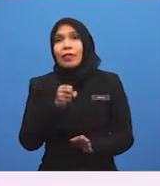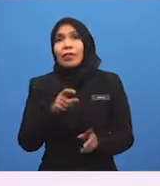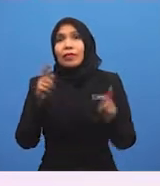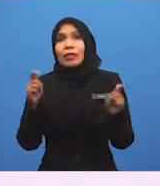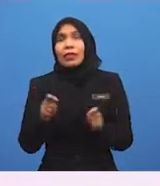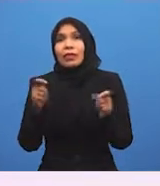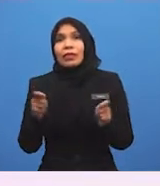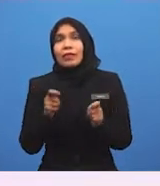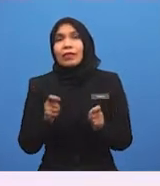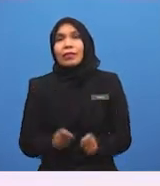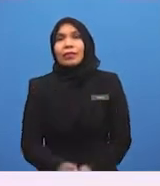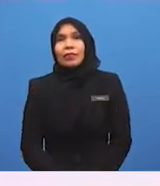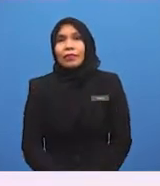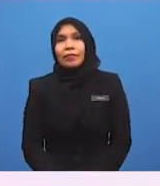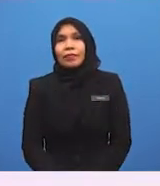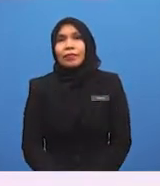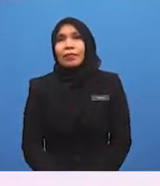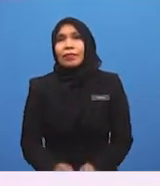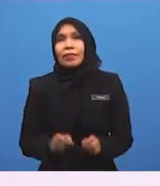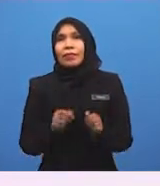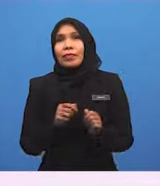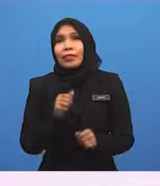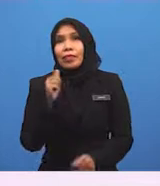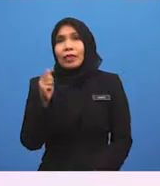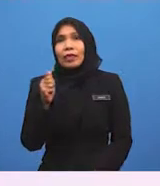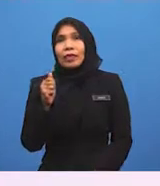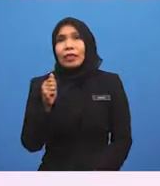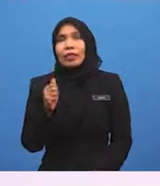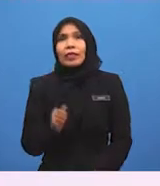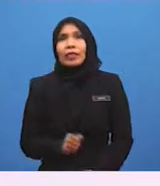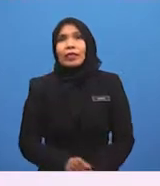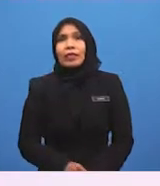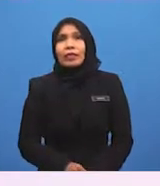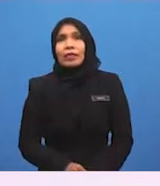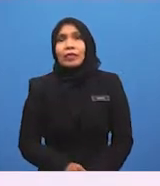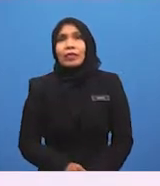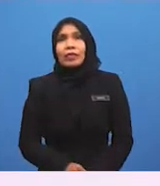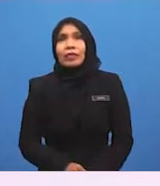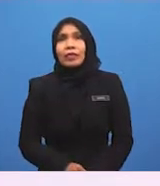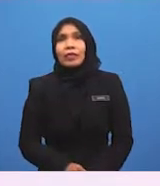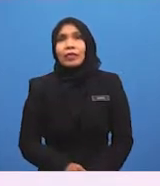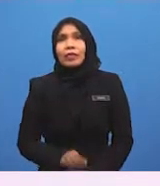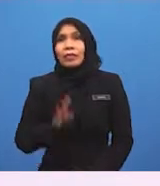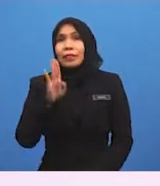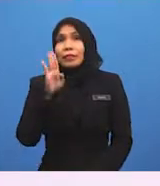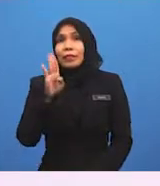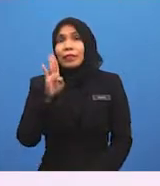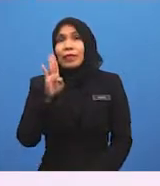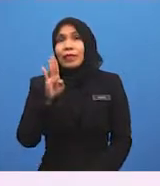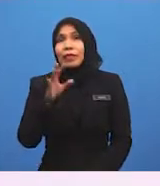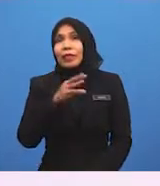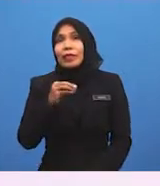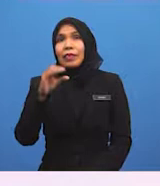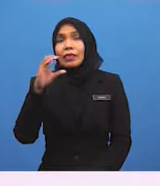keputusan. A. Layanan. B. Tugasan. C.